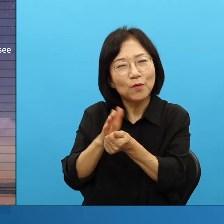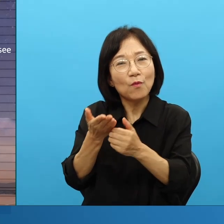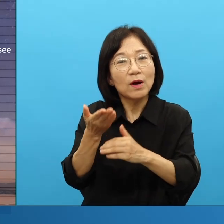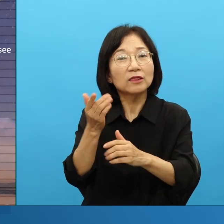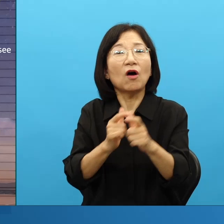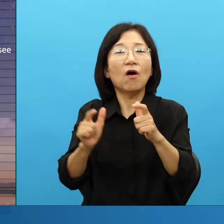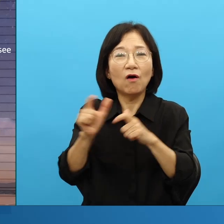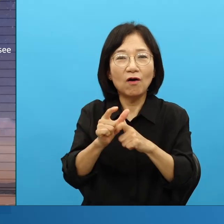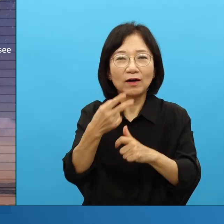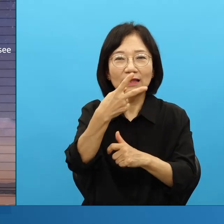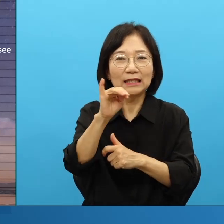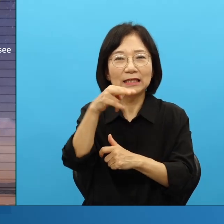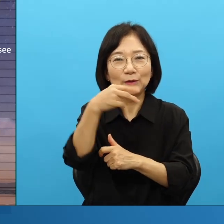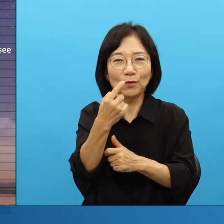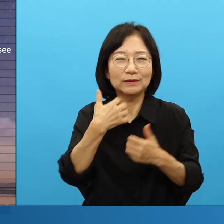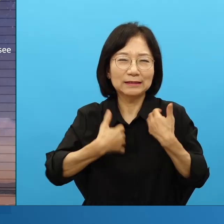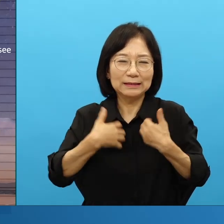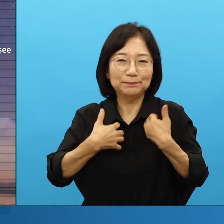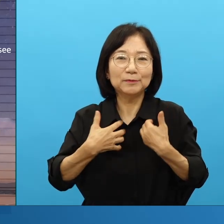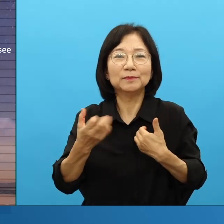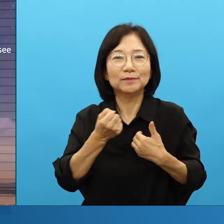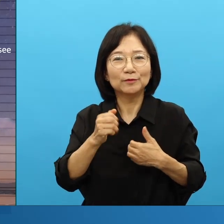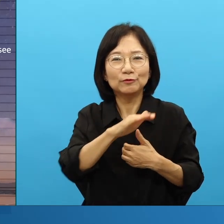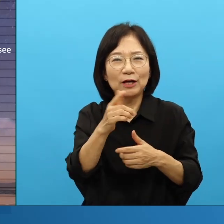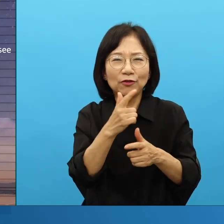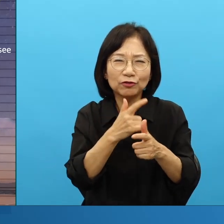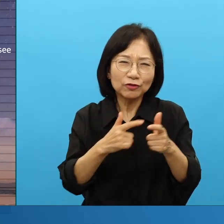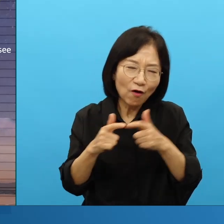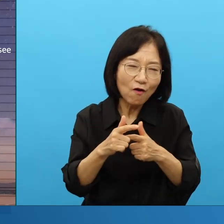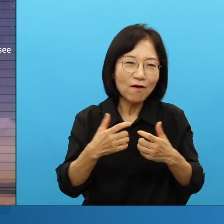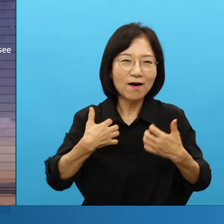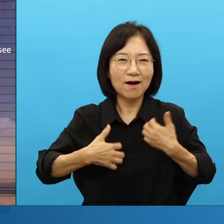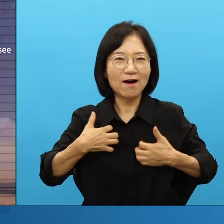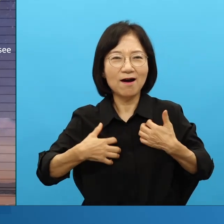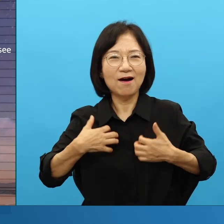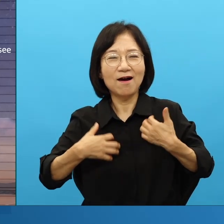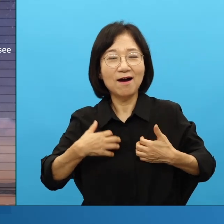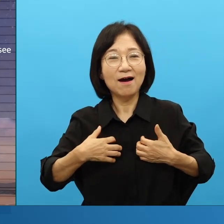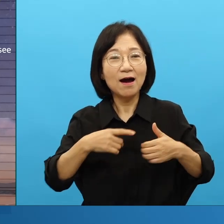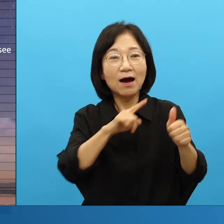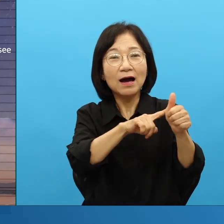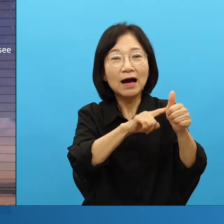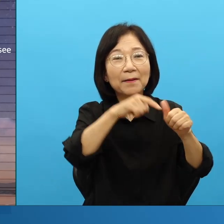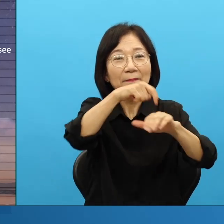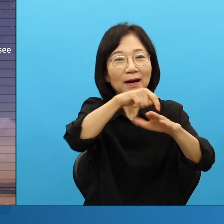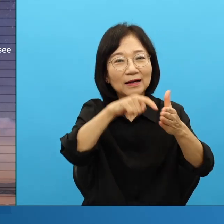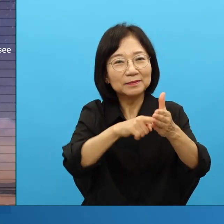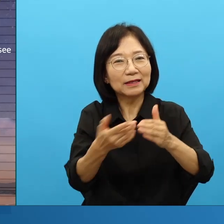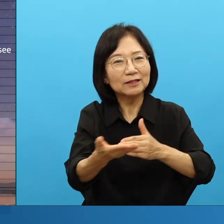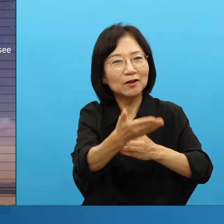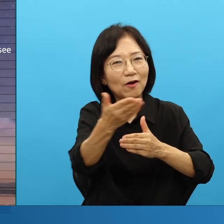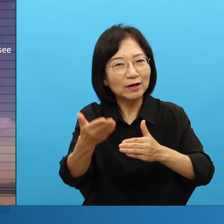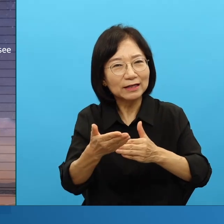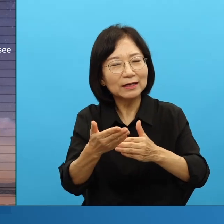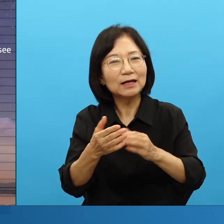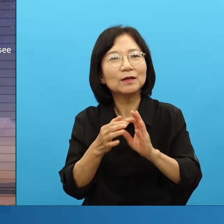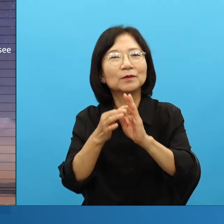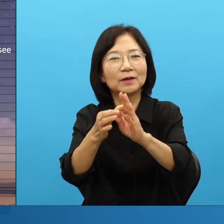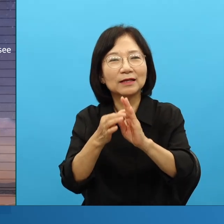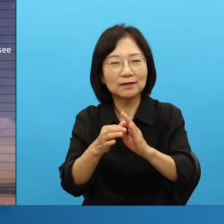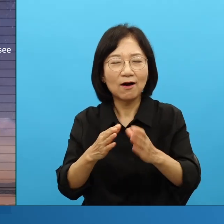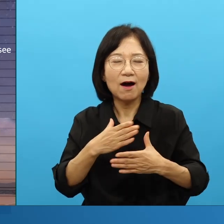위로 위의 기도의 말씀으로 우리가 더욱 많이 기뻐함은 그의 마음이 너희 무리로